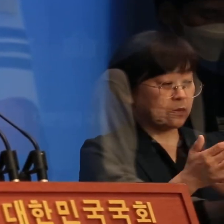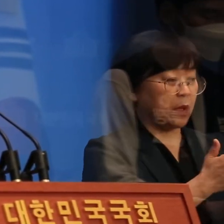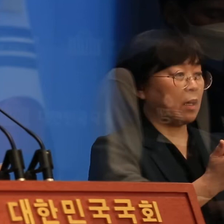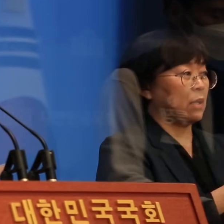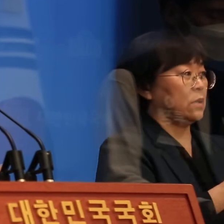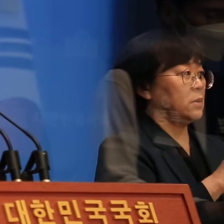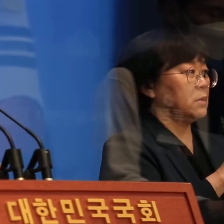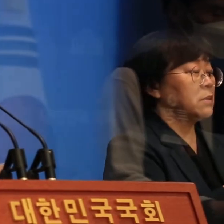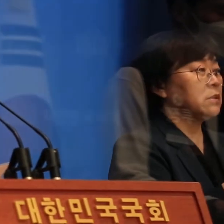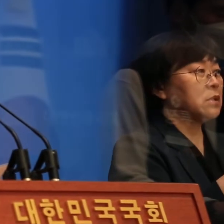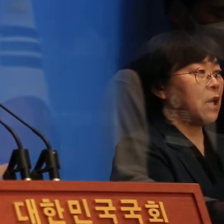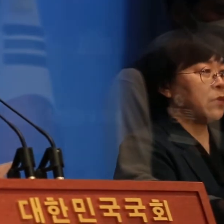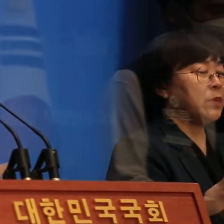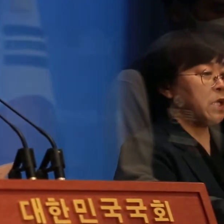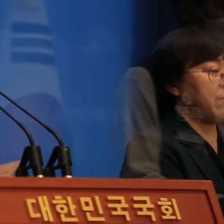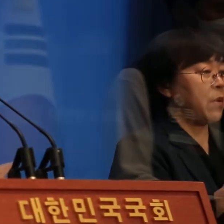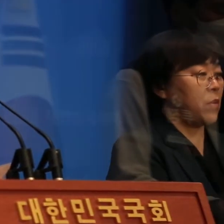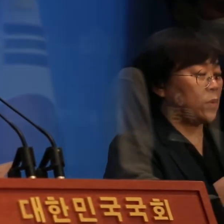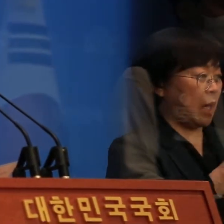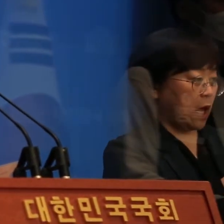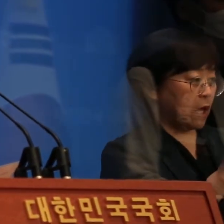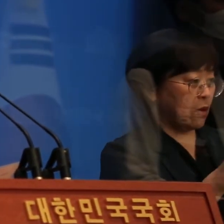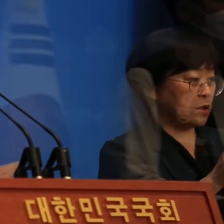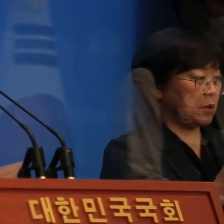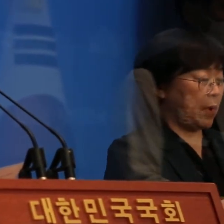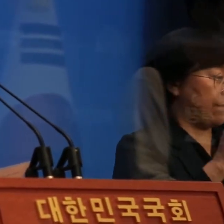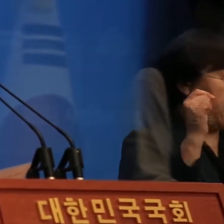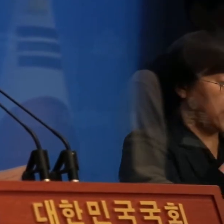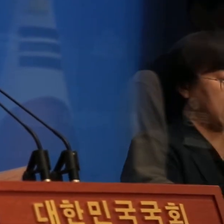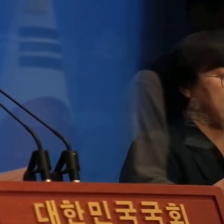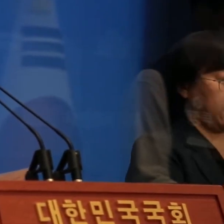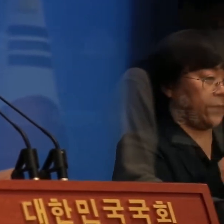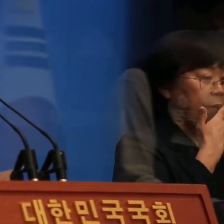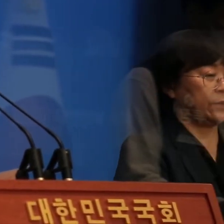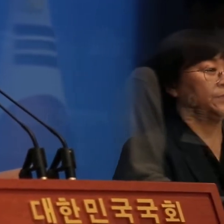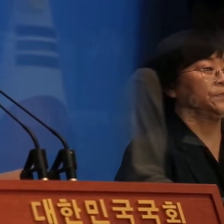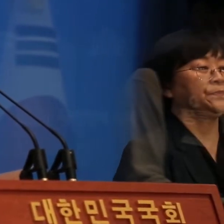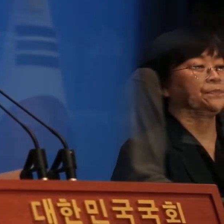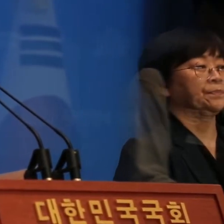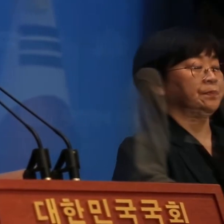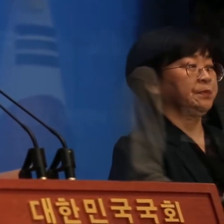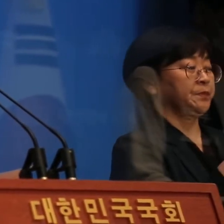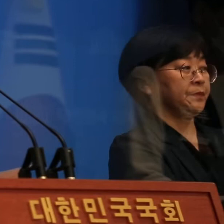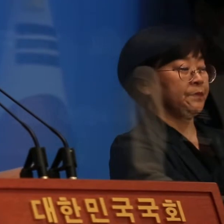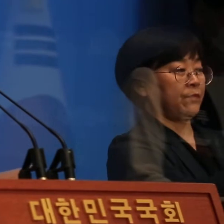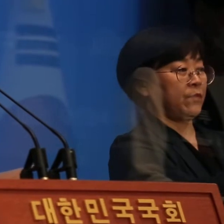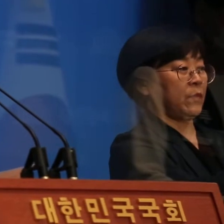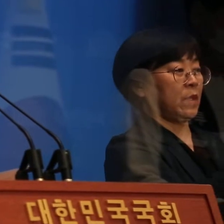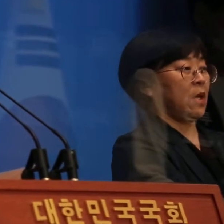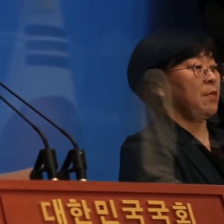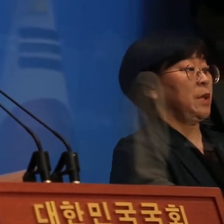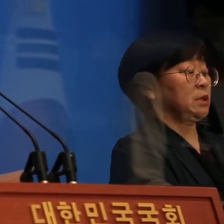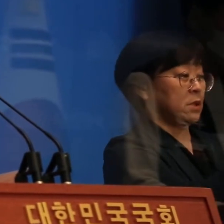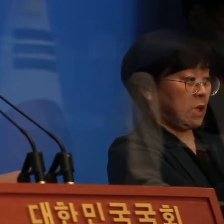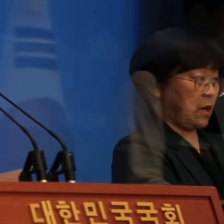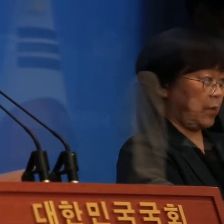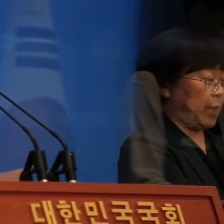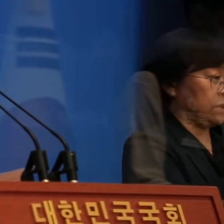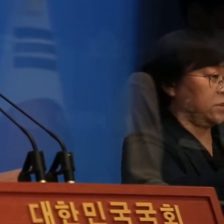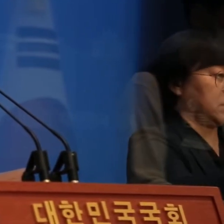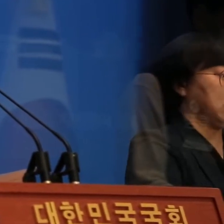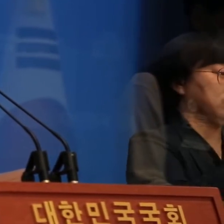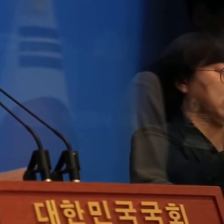청정연료 전환 등 이 방법으로 에너지 전환을 빠르게 진행할 수 있습니다. 셋째, 발전산업의 석탄 운영